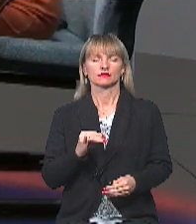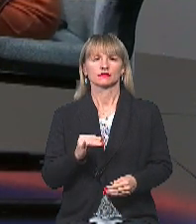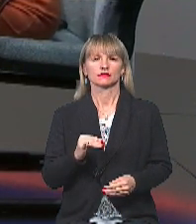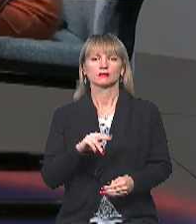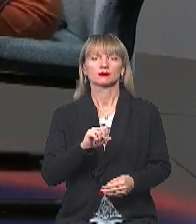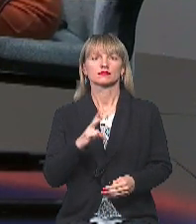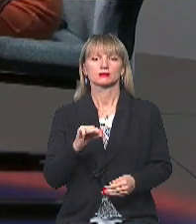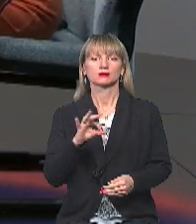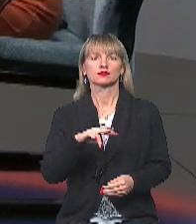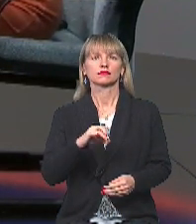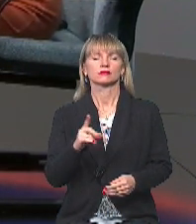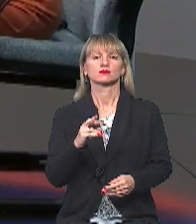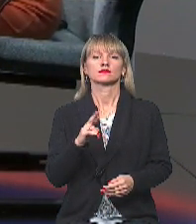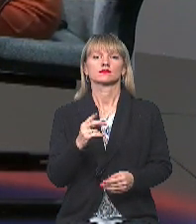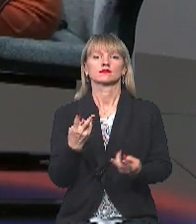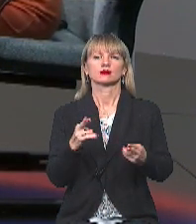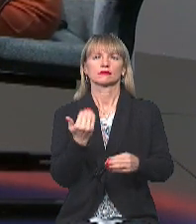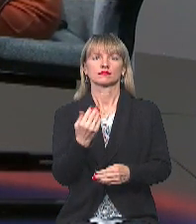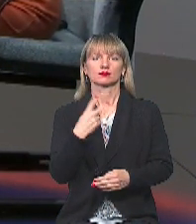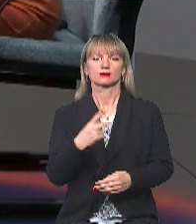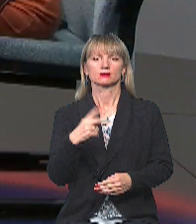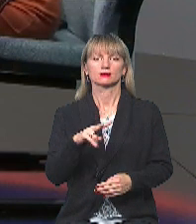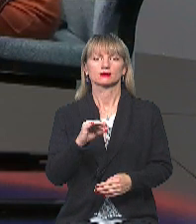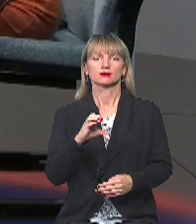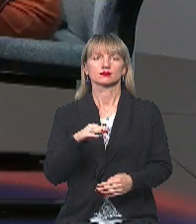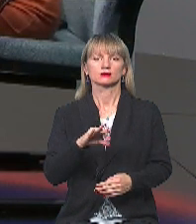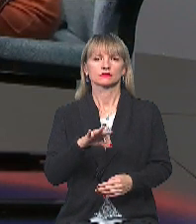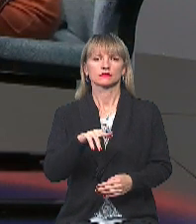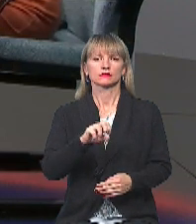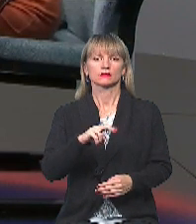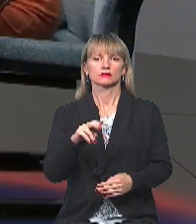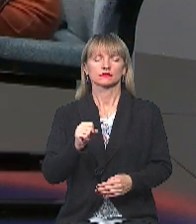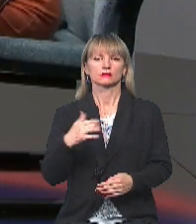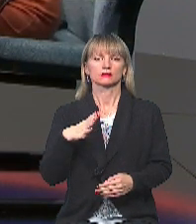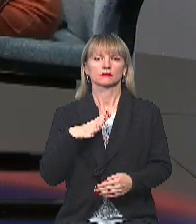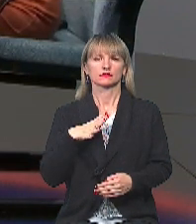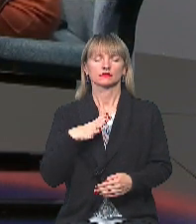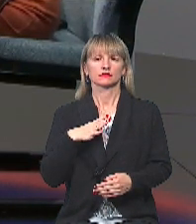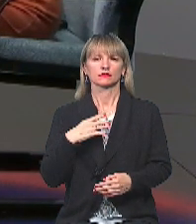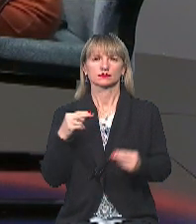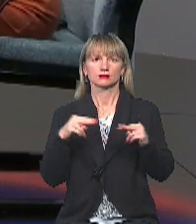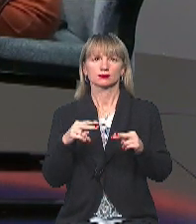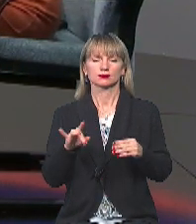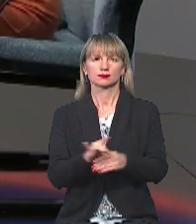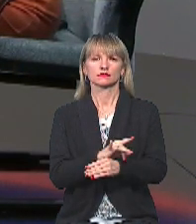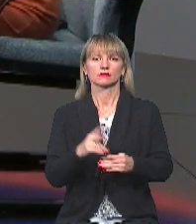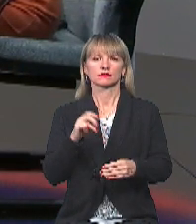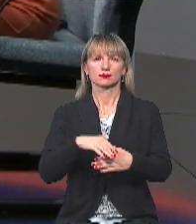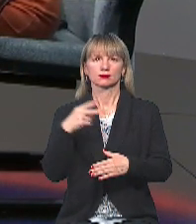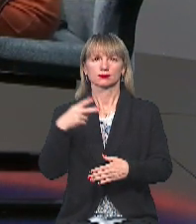Пані Олена, що для вас 21 листопада? О, для мене 21 листопада я була свідком фальсифікації на виборах у